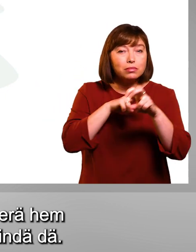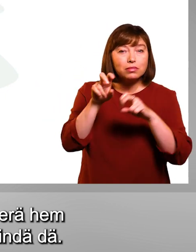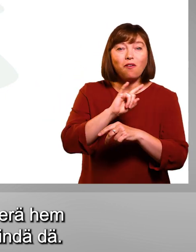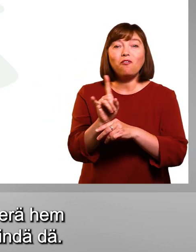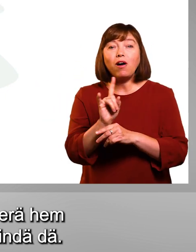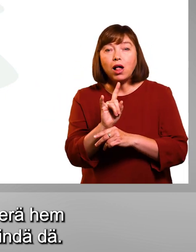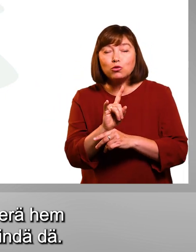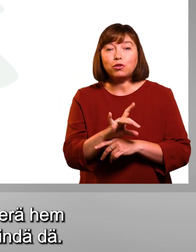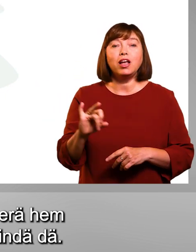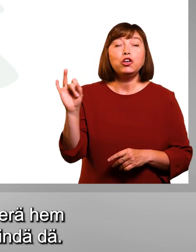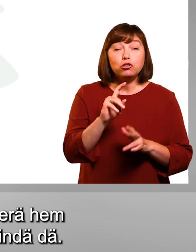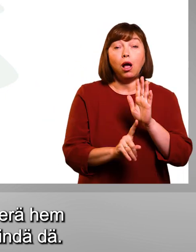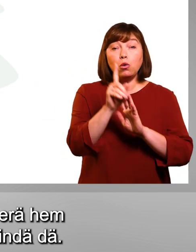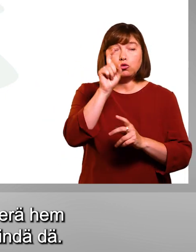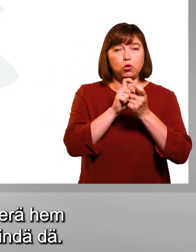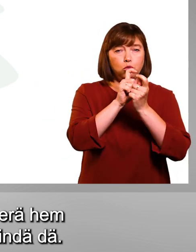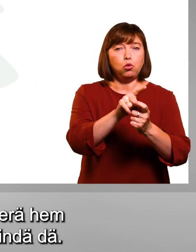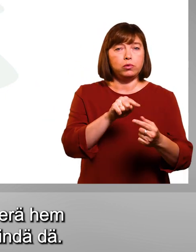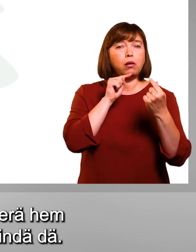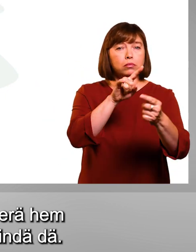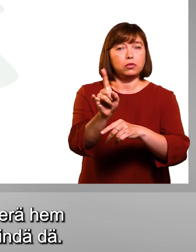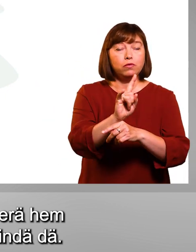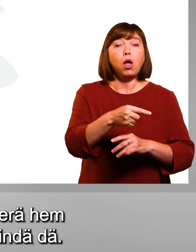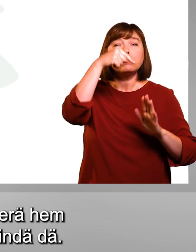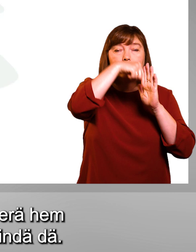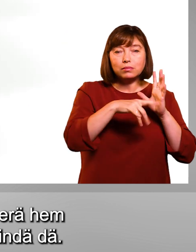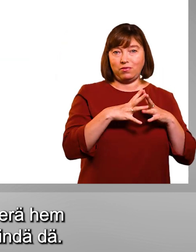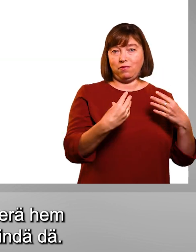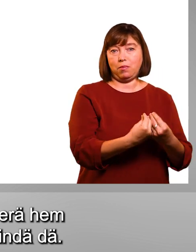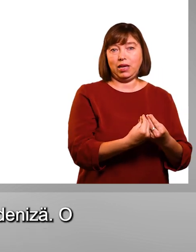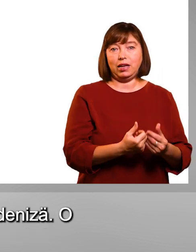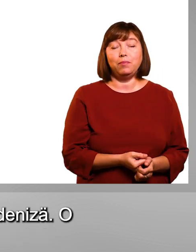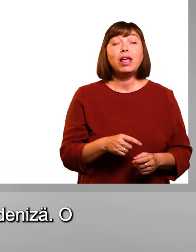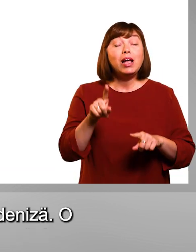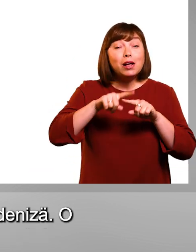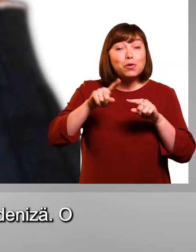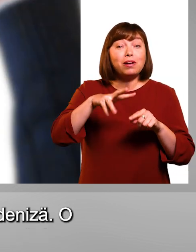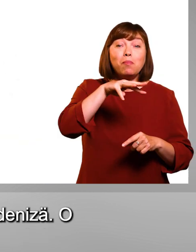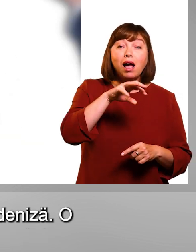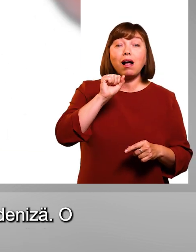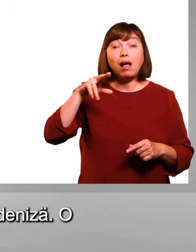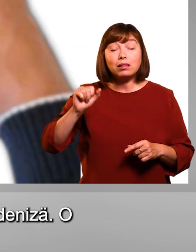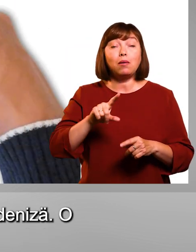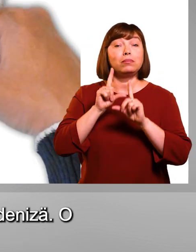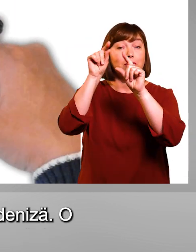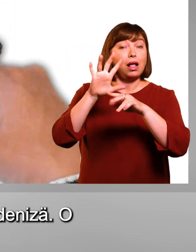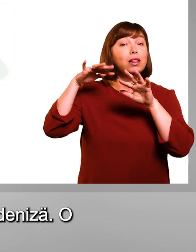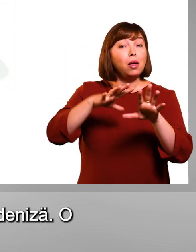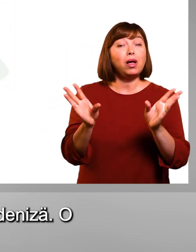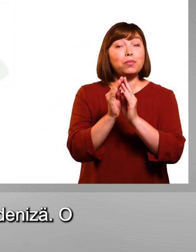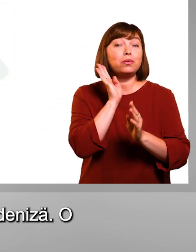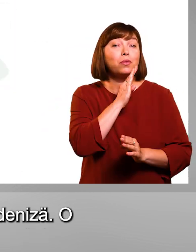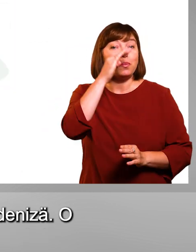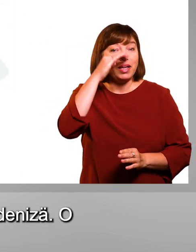vânează falsurile și au început lupta cu dezinformarea chiar din familia lor. În curând, Marc și Ana vor merge la mare împreună